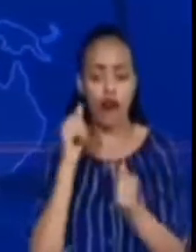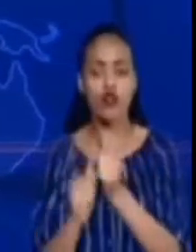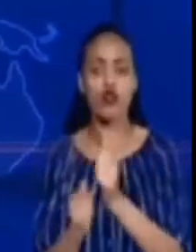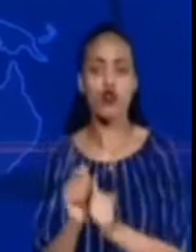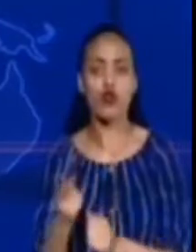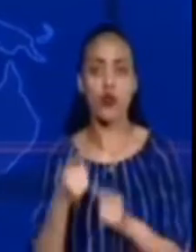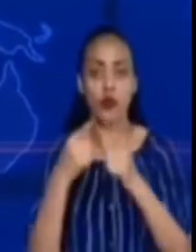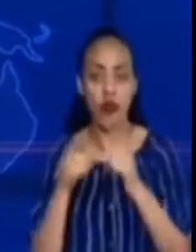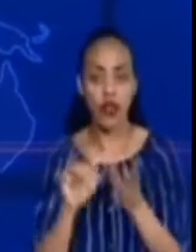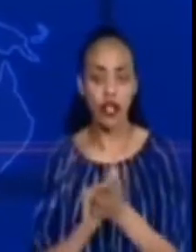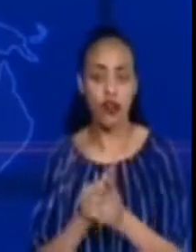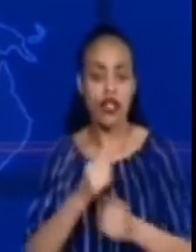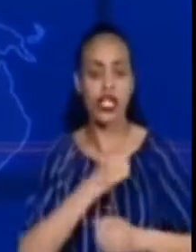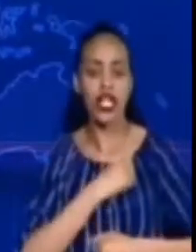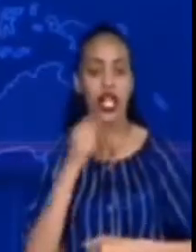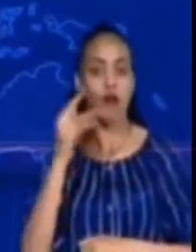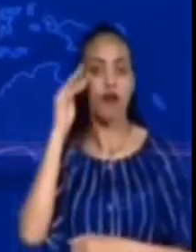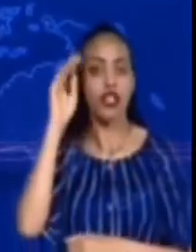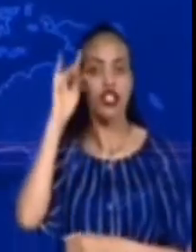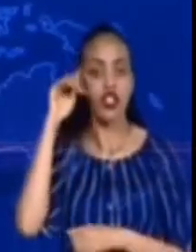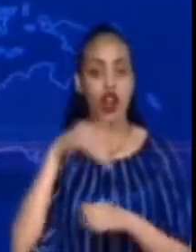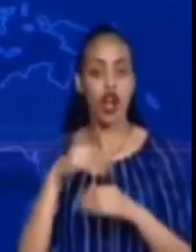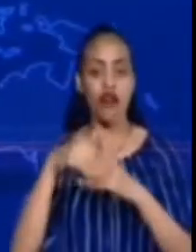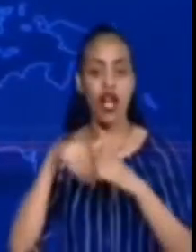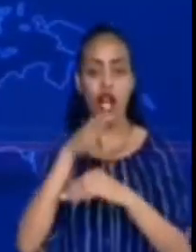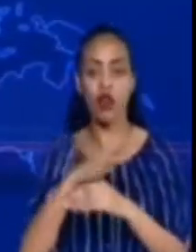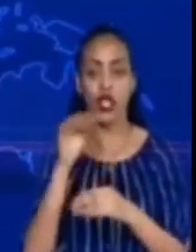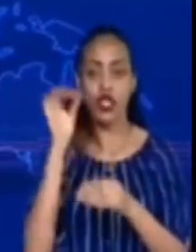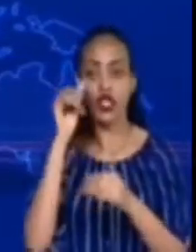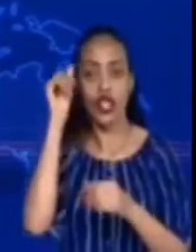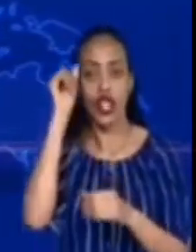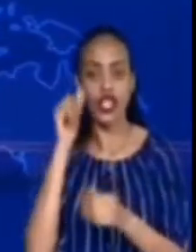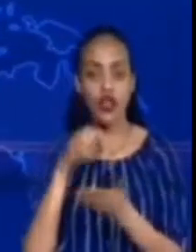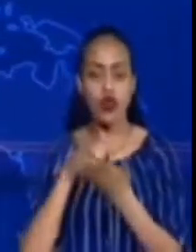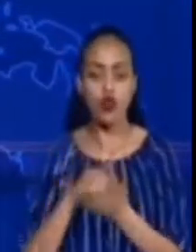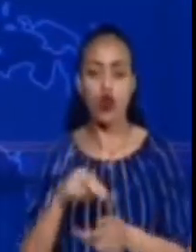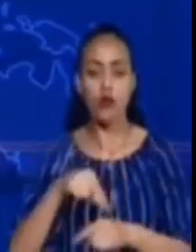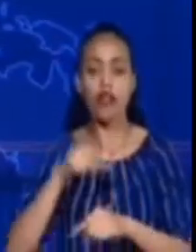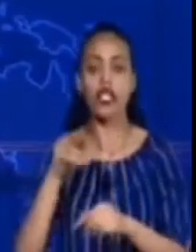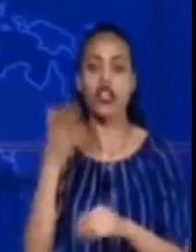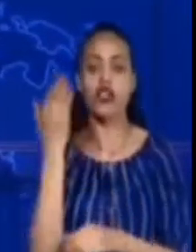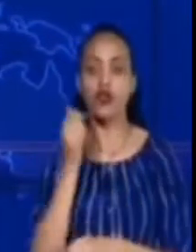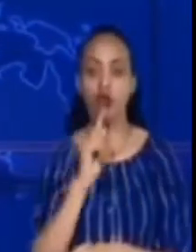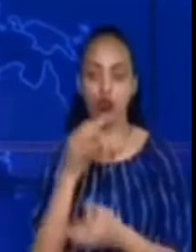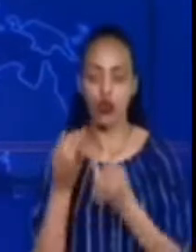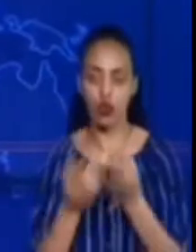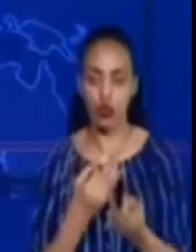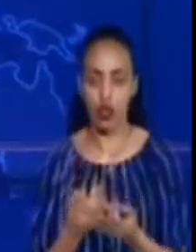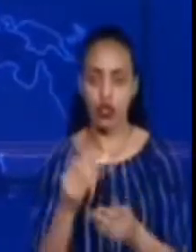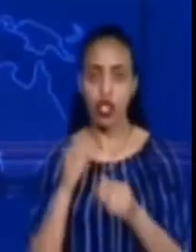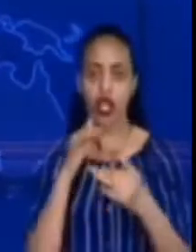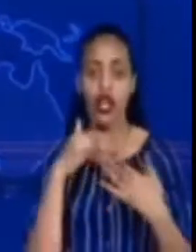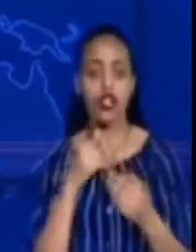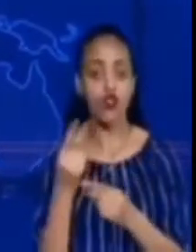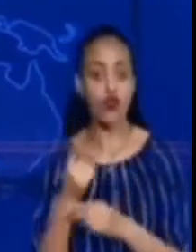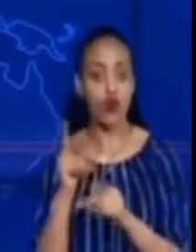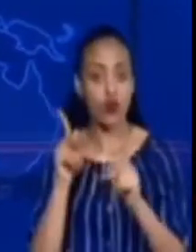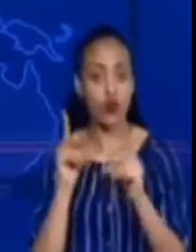ሞታችሁ ይኸው እያላችሁ የውሸት ዜና የውሸት ሁክስ የሆነ ዜና እያቀረባችሁ የተዋረዳችሁት